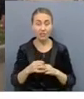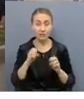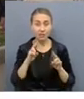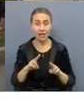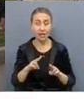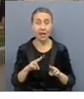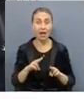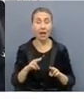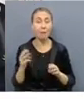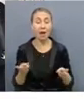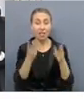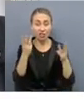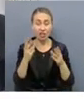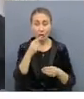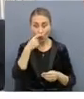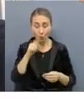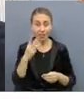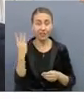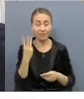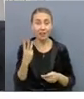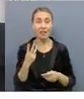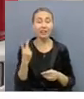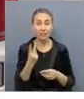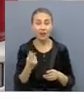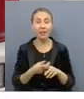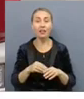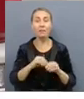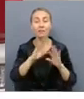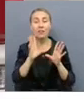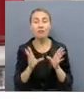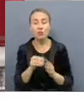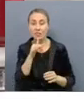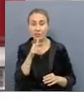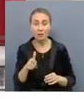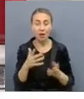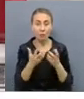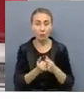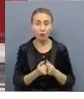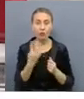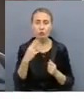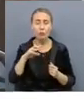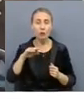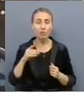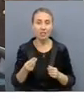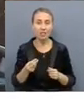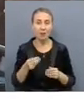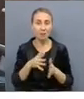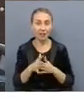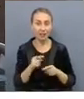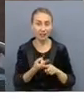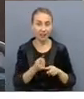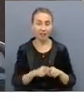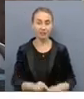часть номер 2 города Кокшетау оснащена современным оборудованием. Стоимость каждого составляет 40 миллионов тенге.